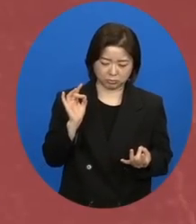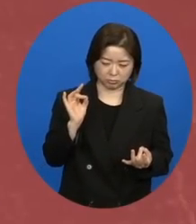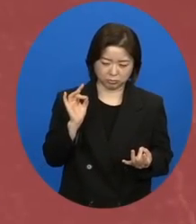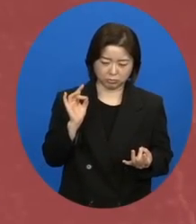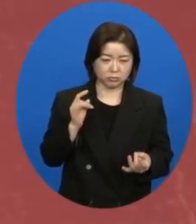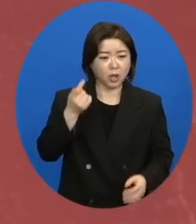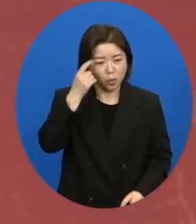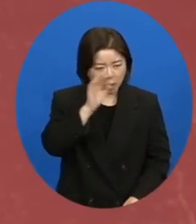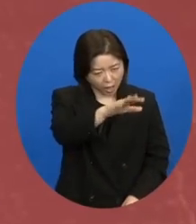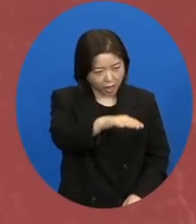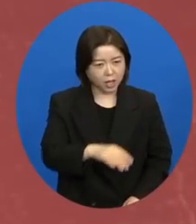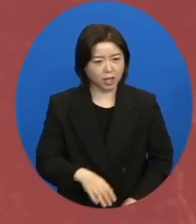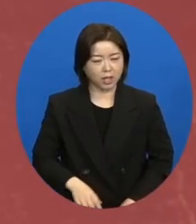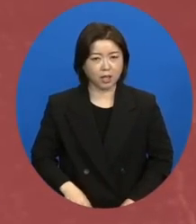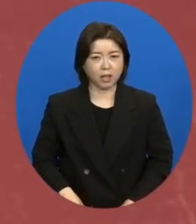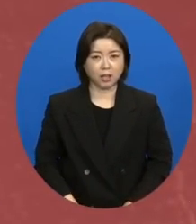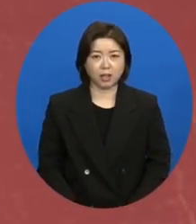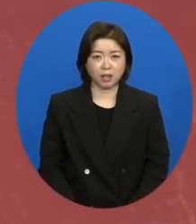왜 그러니?